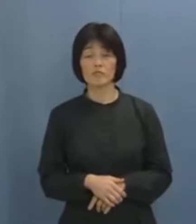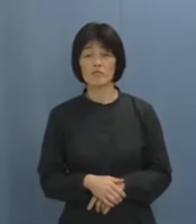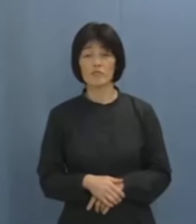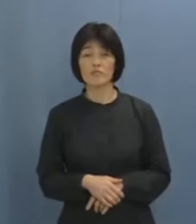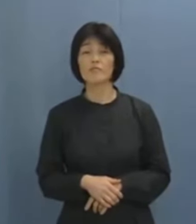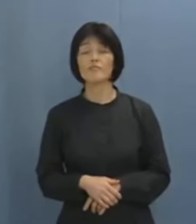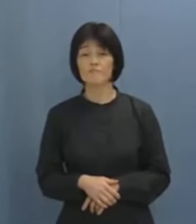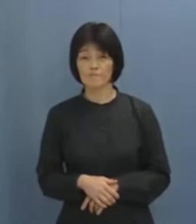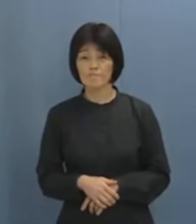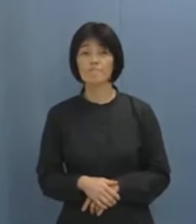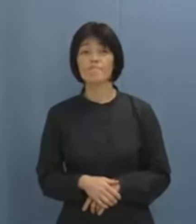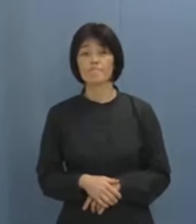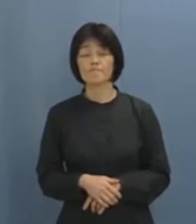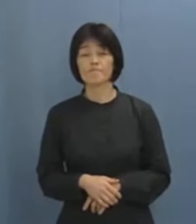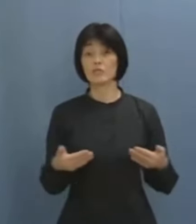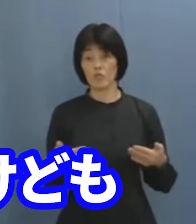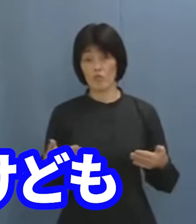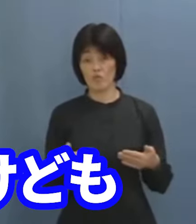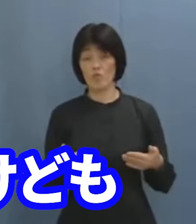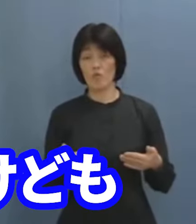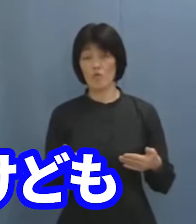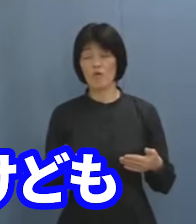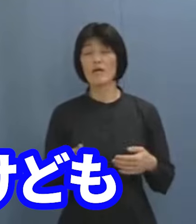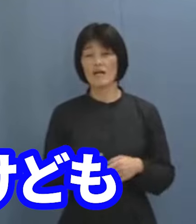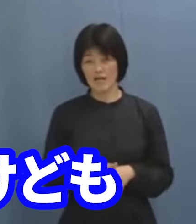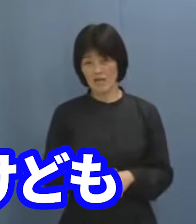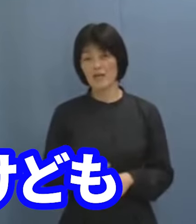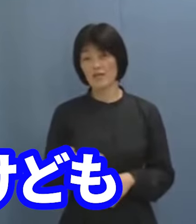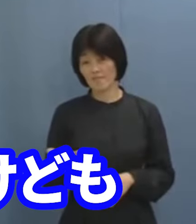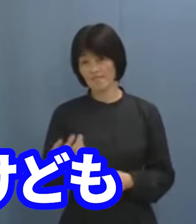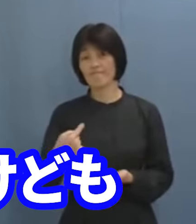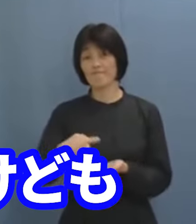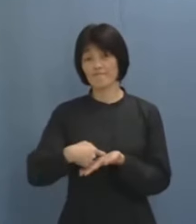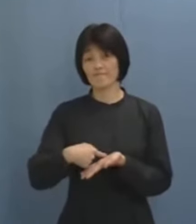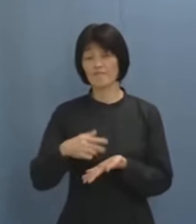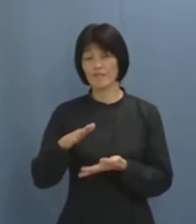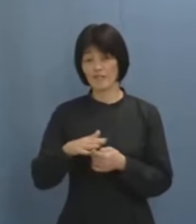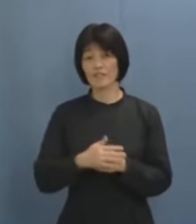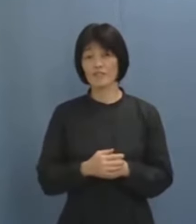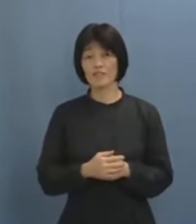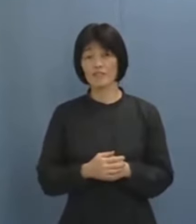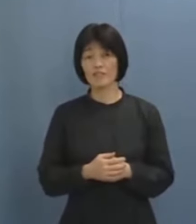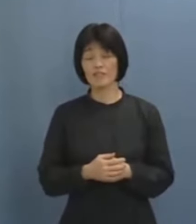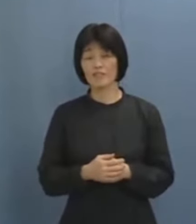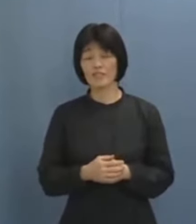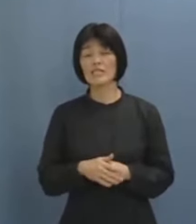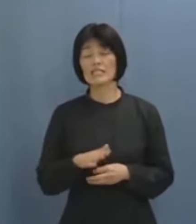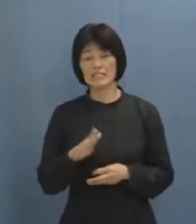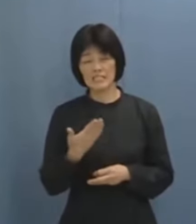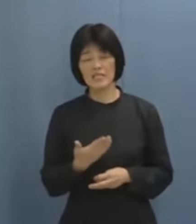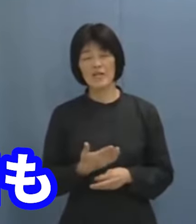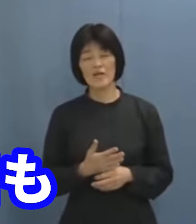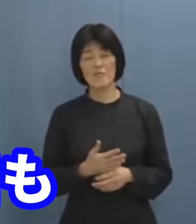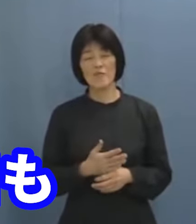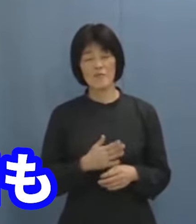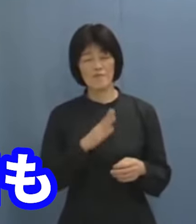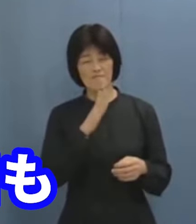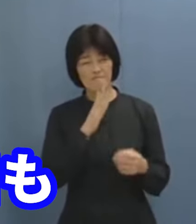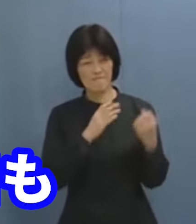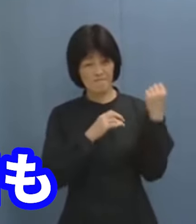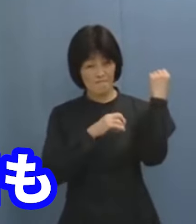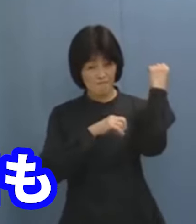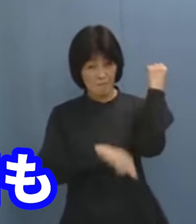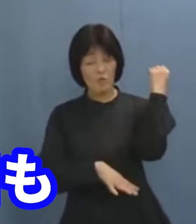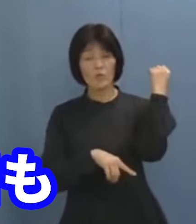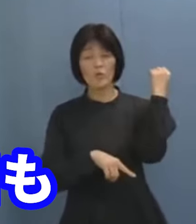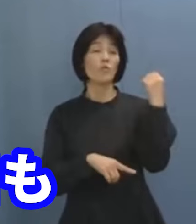業務もですね、いろいろご指摘いただいてますけども、大きな本質としては一つ一つ